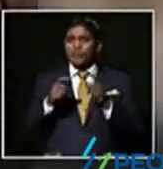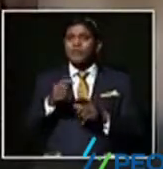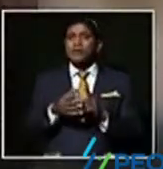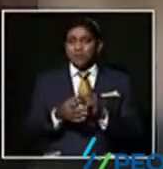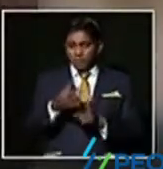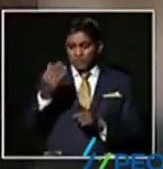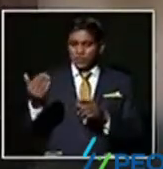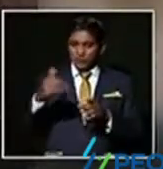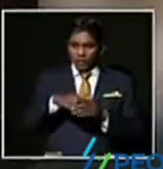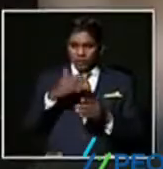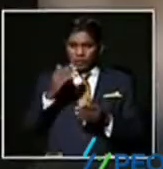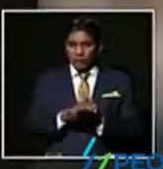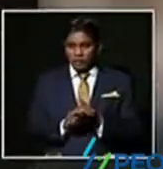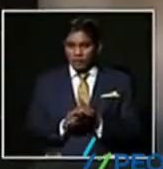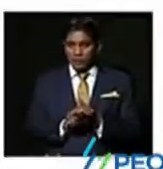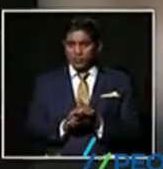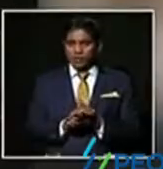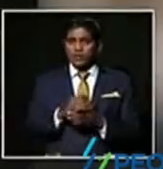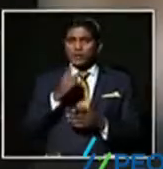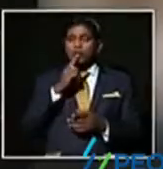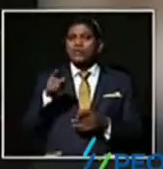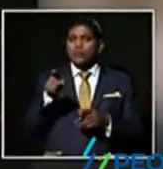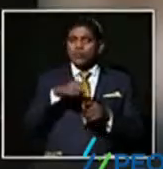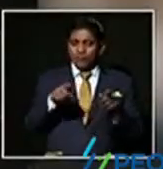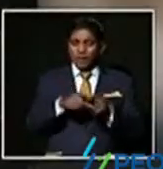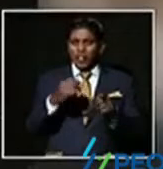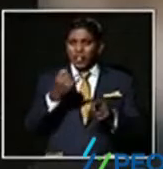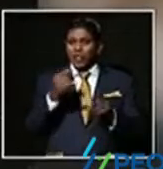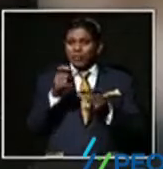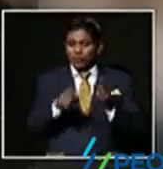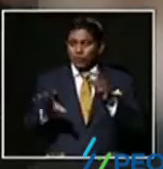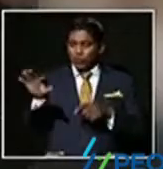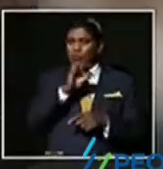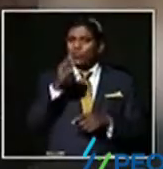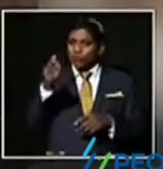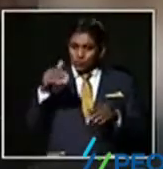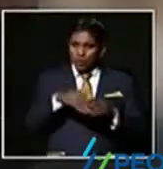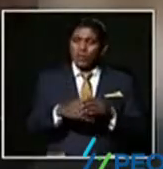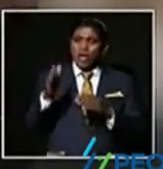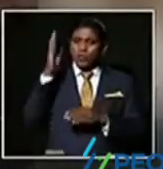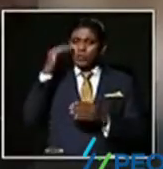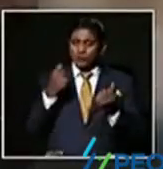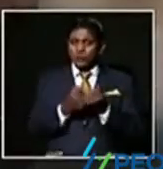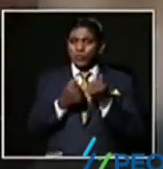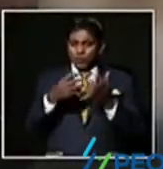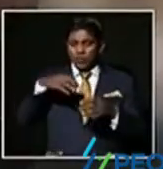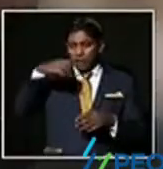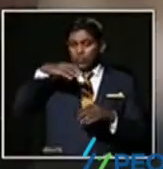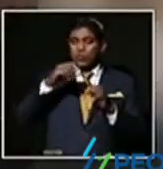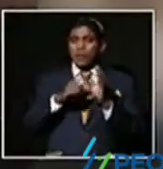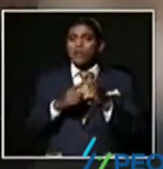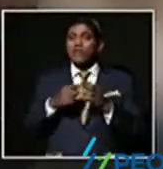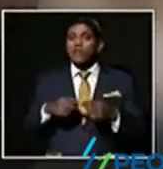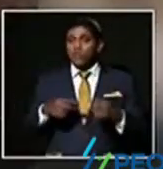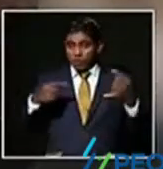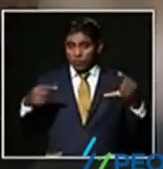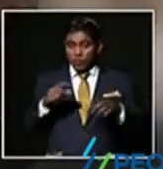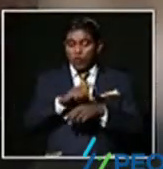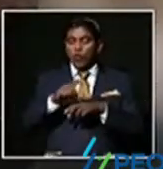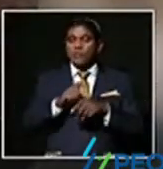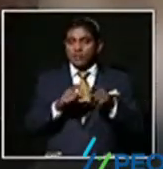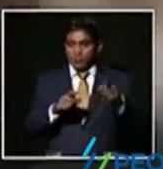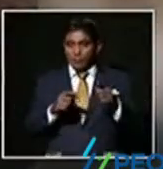මයික් ටයිසන්ලම පත් කරේ ඔබතුමන්ලම තමයි. එදා ඔබතුමන්ල අත උස්සලා මේකට සහයෝගය දුන්නේ. විදුලි බිල වැඩි කරන්න විරුද්ධ වෙච්ච කොමිසම ඒ